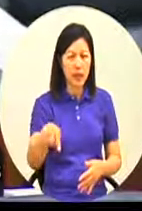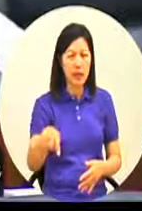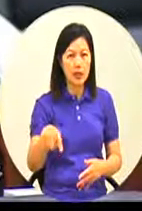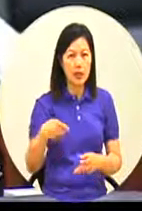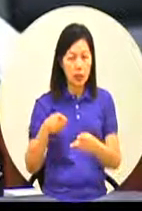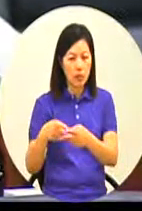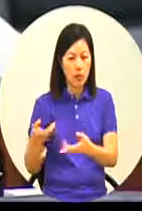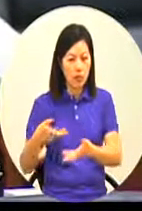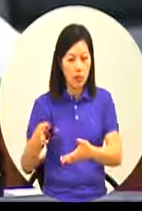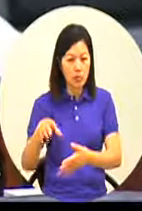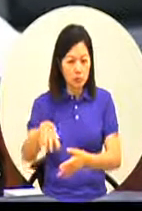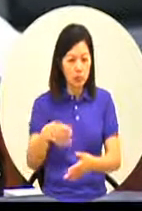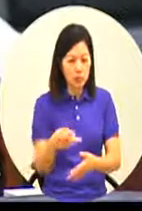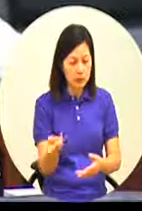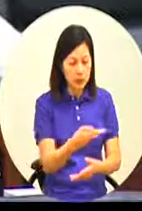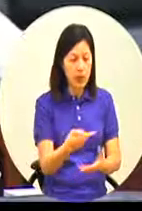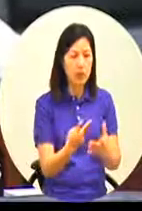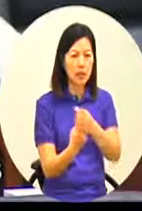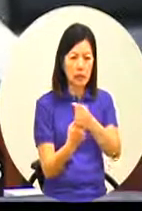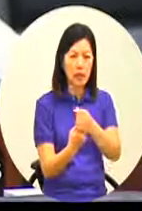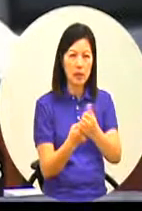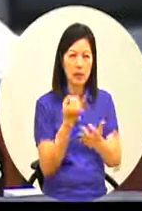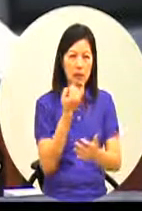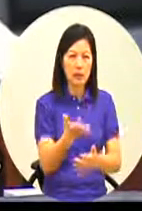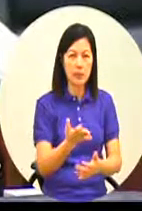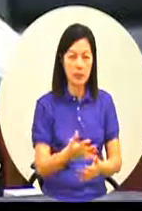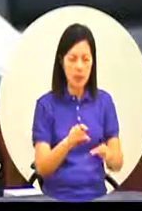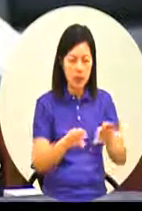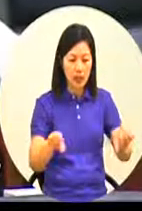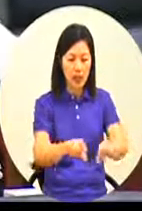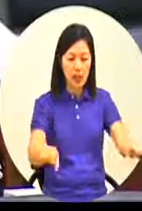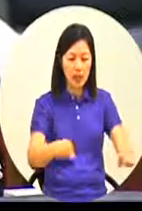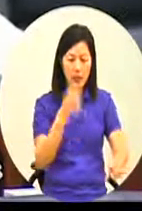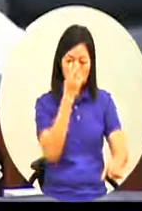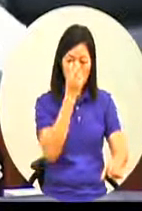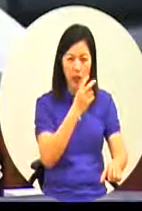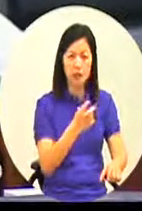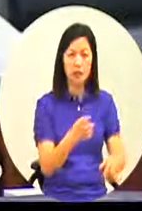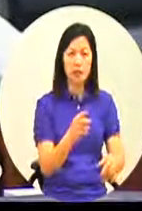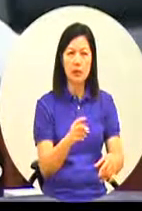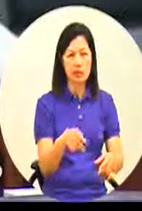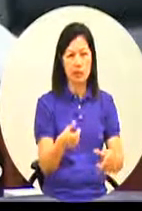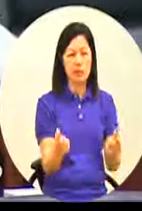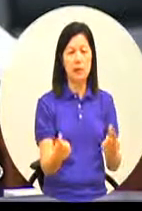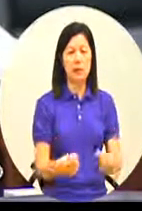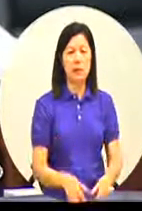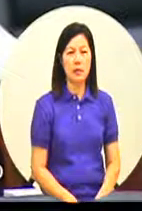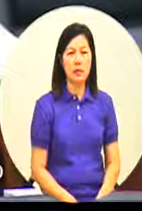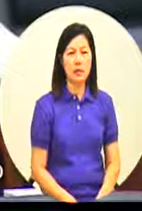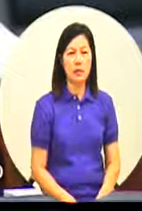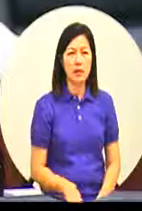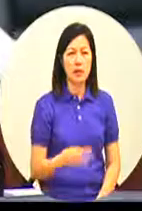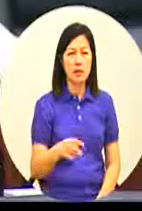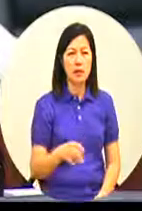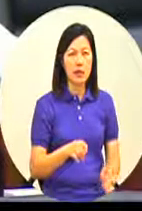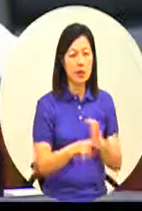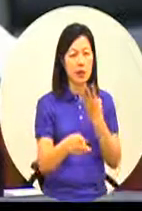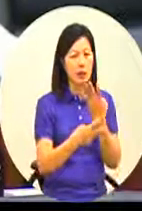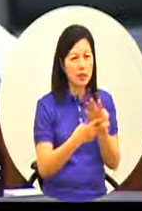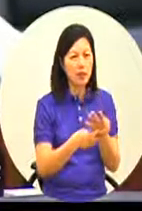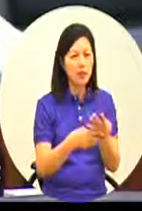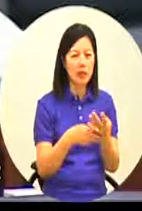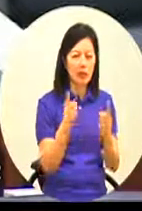嘛没他你麻烦呐，是不是？都是管线嘛，那些哦。听起来，结果他们也没有专业，也不能去测什